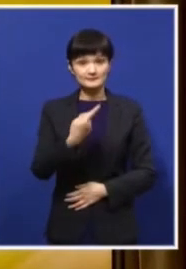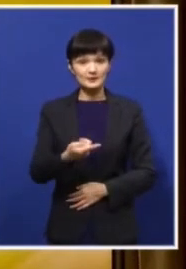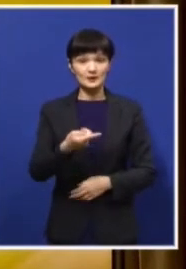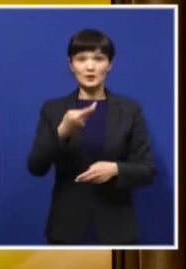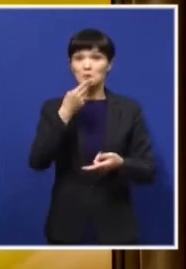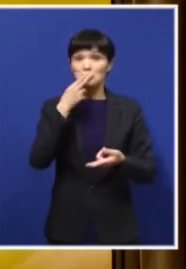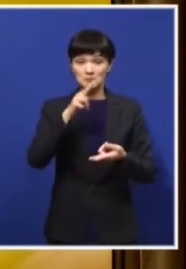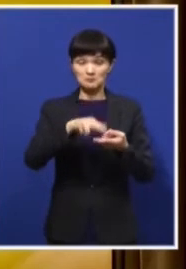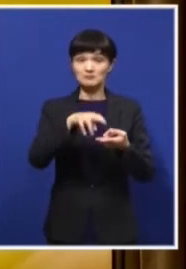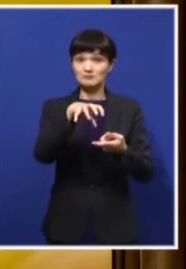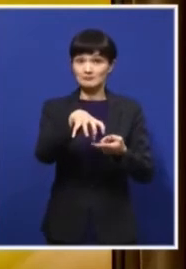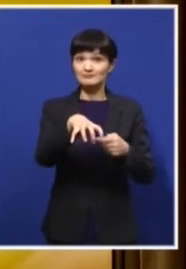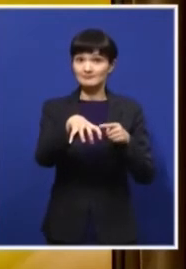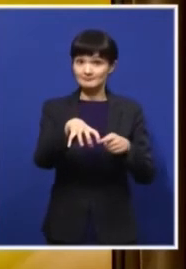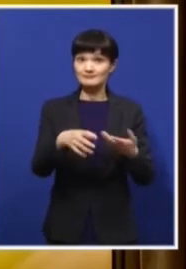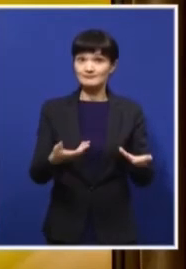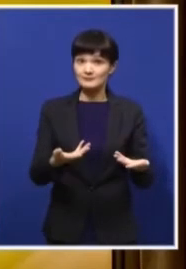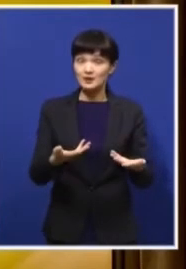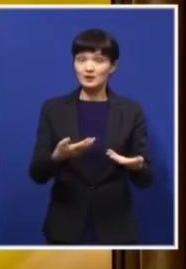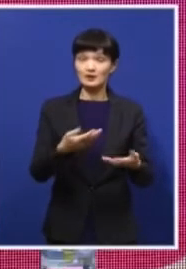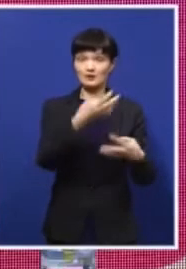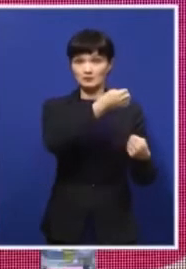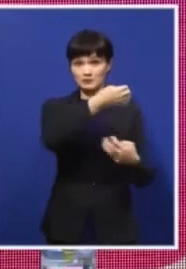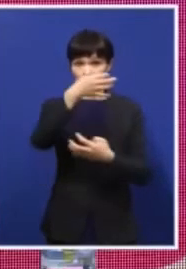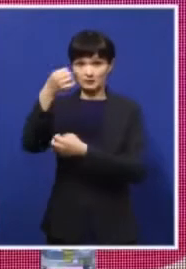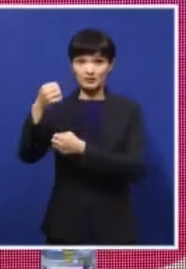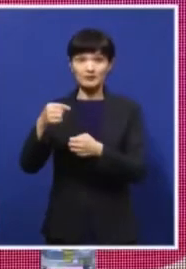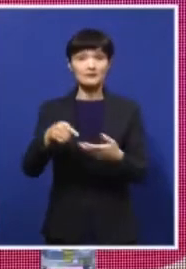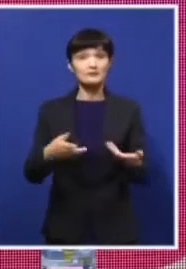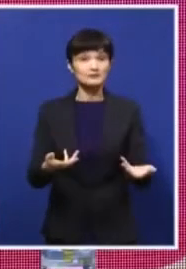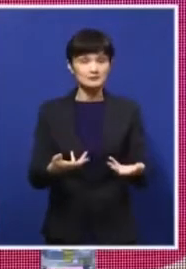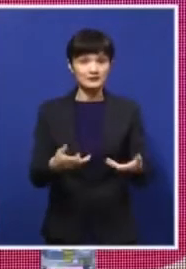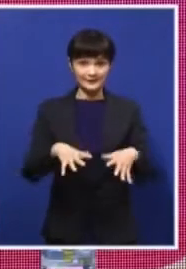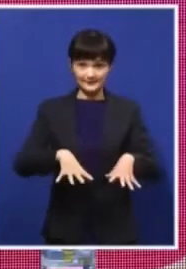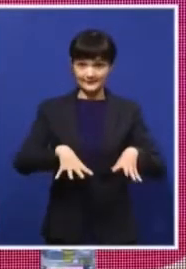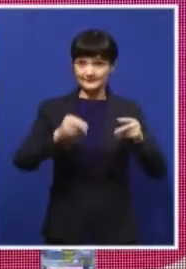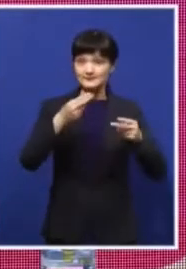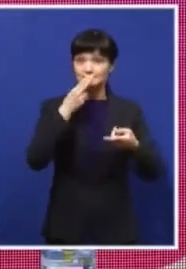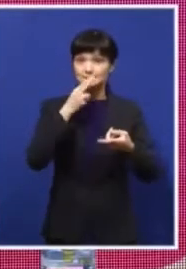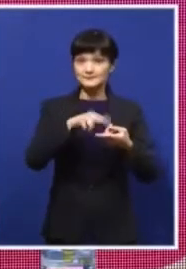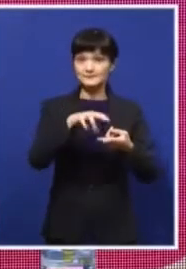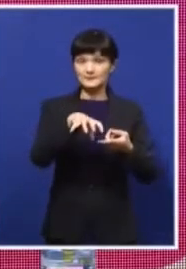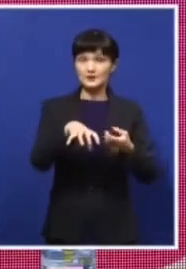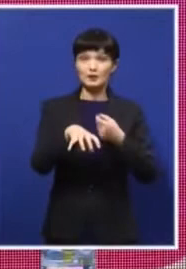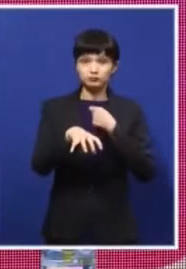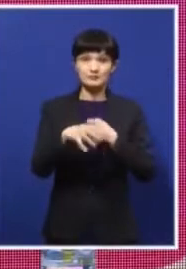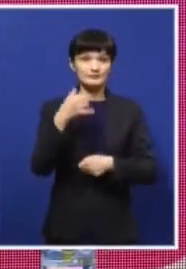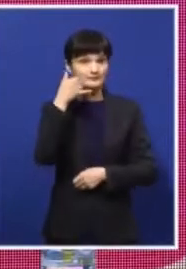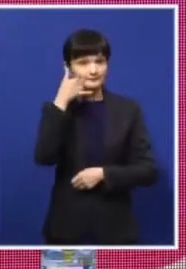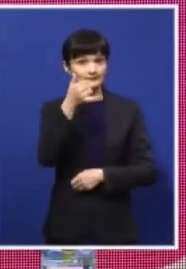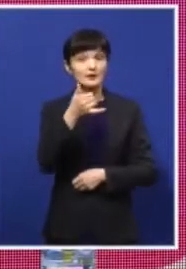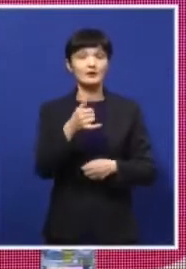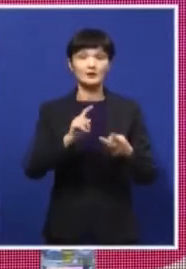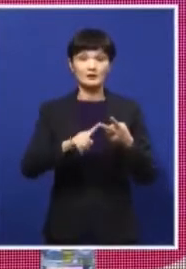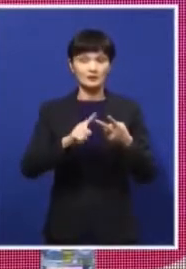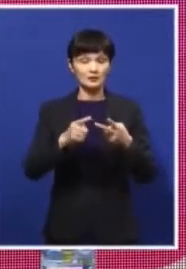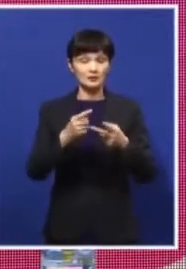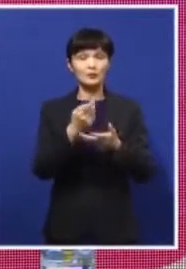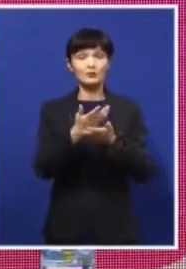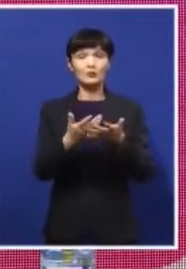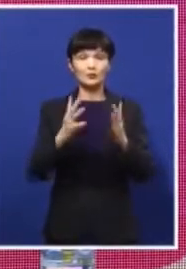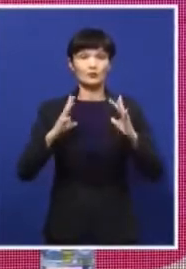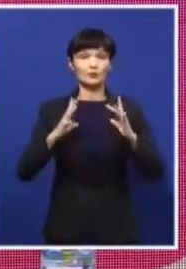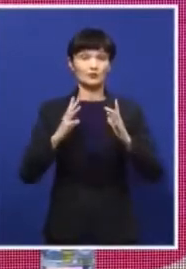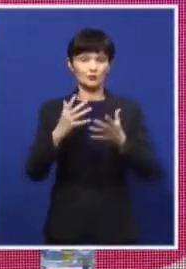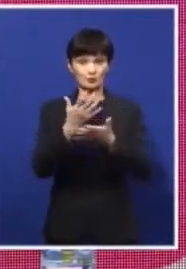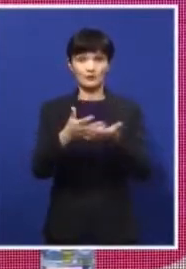是我们整个使用期间只有在一开始邮局会需要打电话或者到官网预约，那之后整个使用